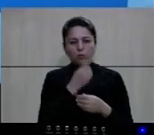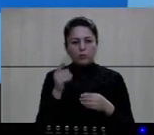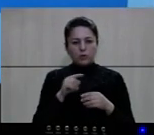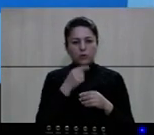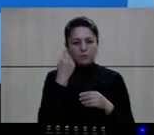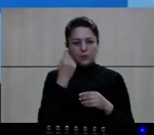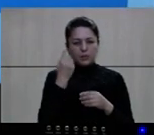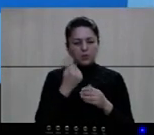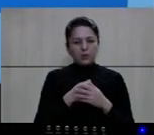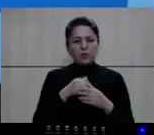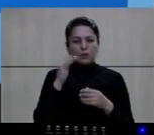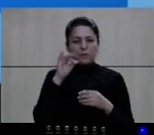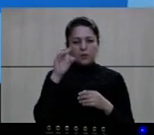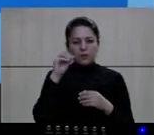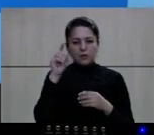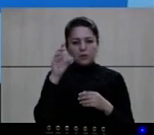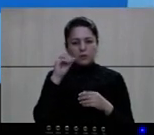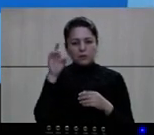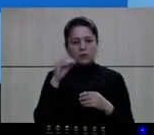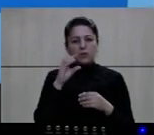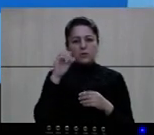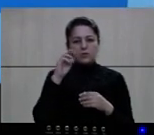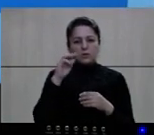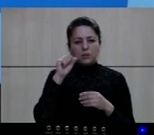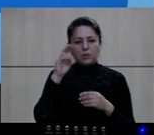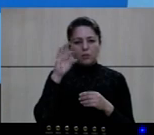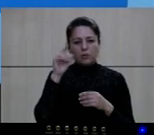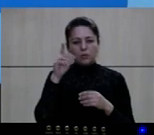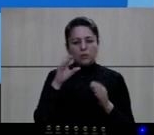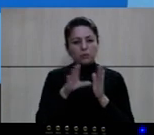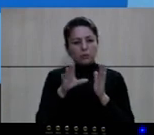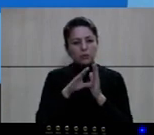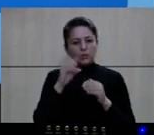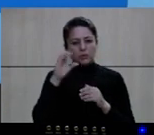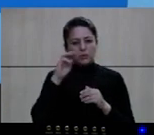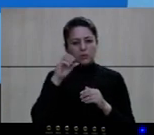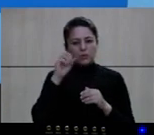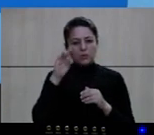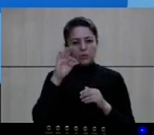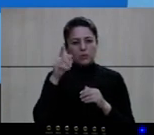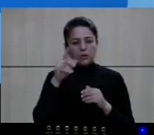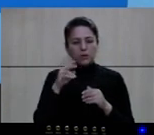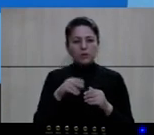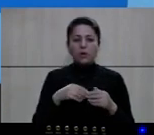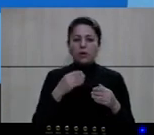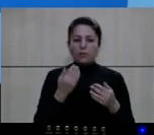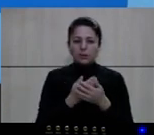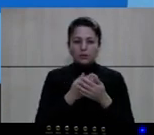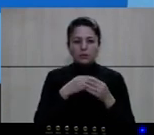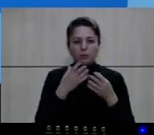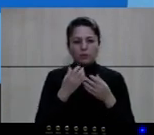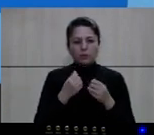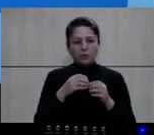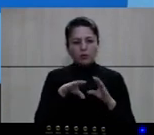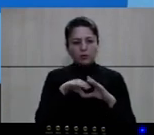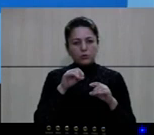misol tariqasida frezer stanogi, slezer stanogi va tokerli stanoglarini biz misol tariqasida olamiz. Bu stanoglarda